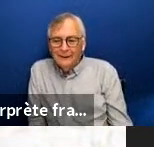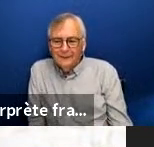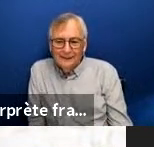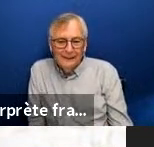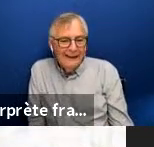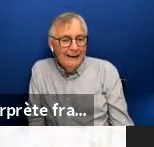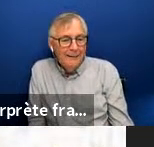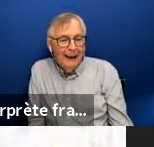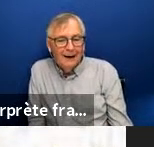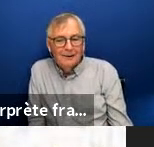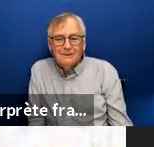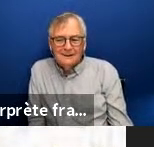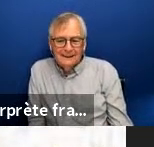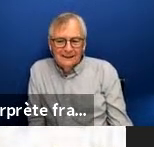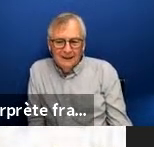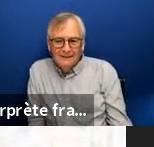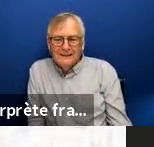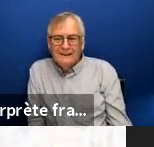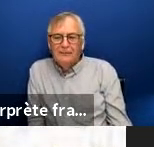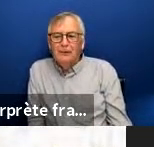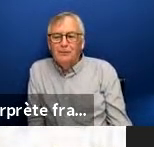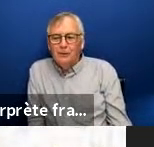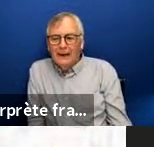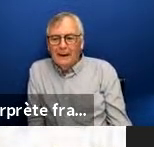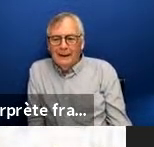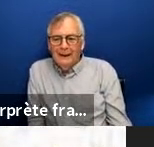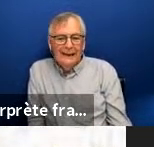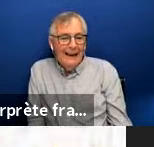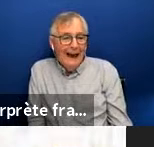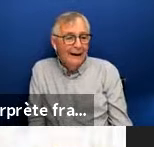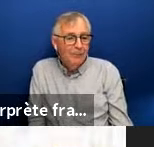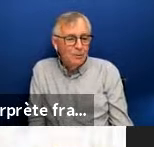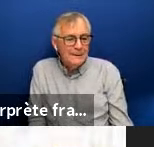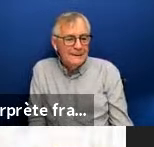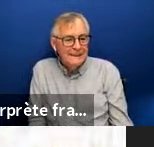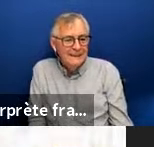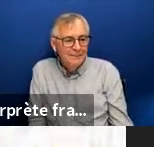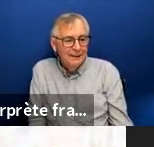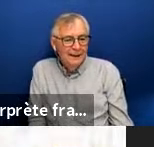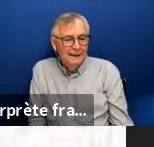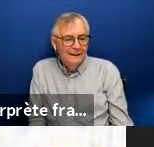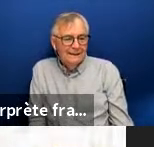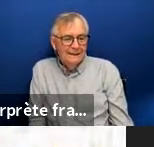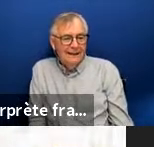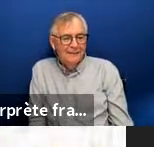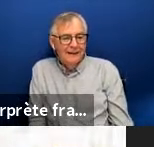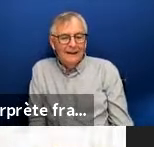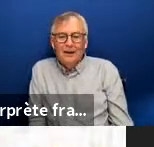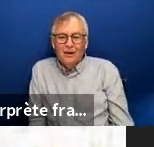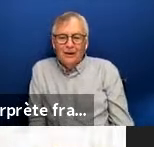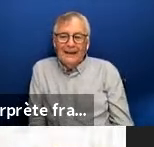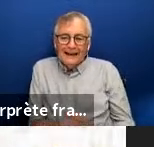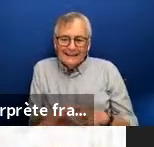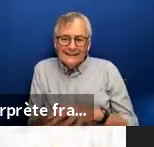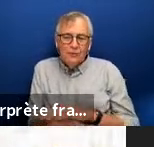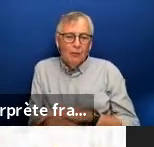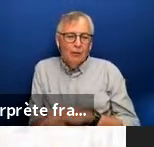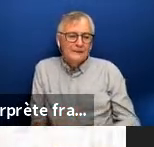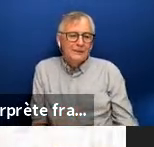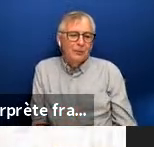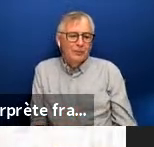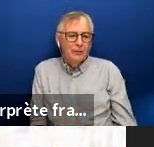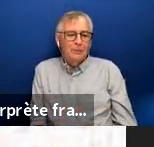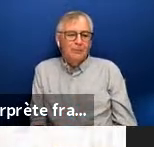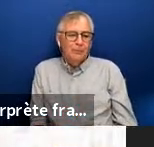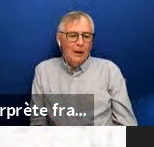main. Les plantes, c'est avec des formes de la main. L'arbre aussi, c'est avec les racines, on